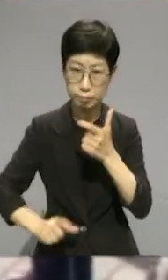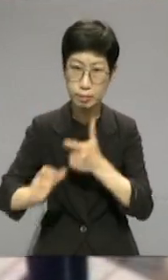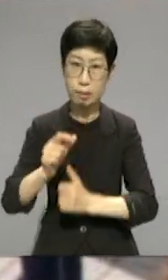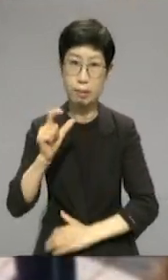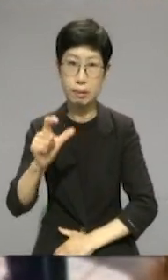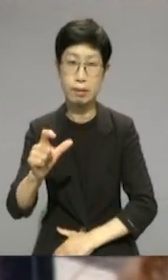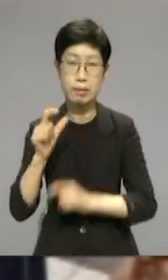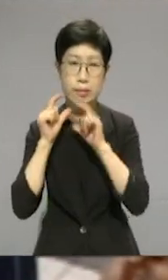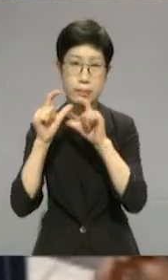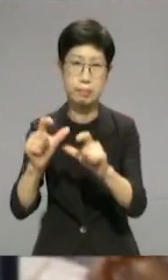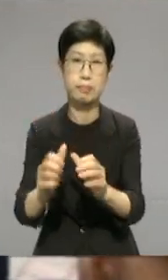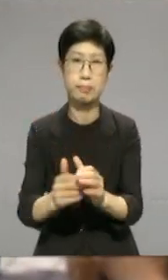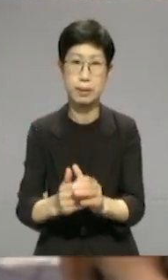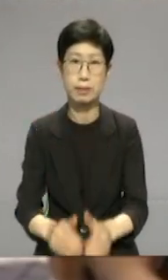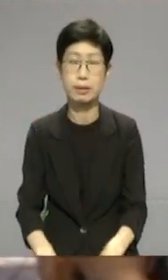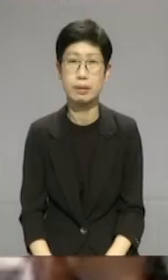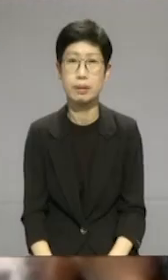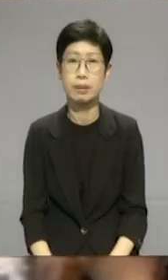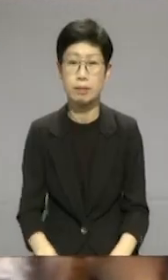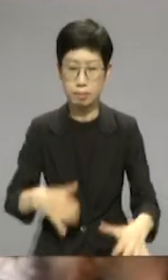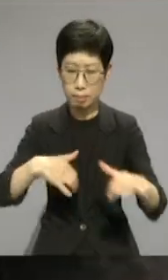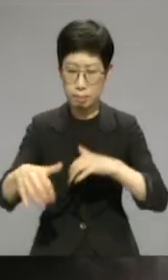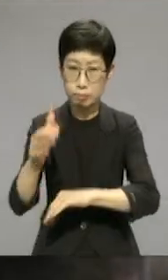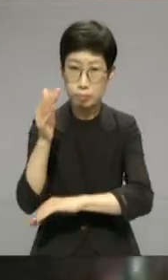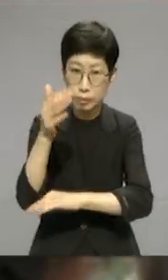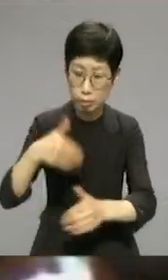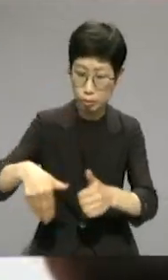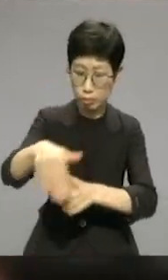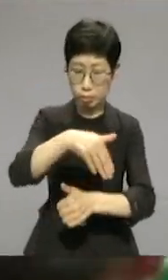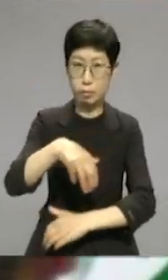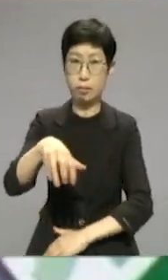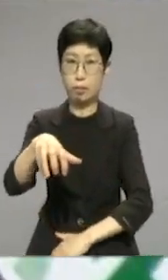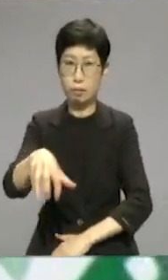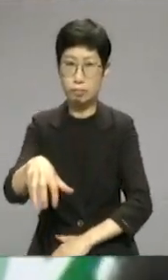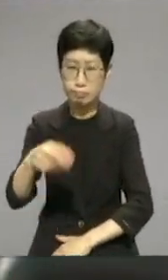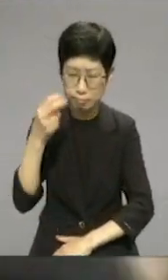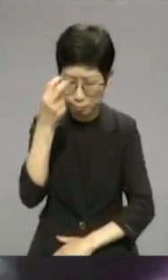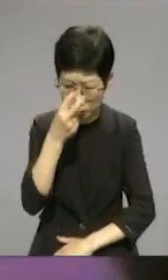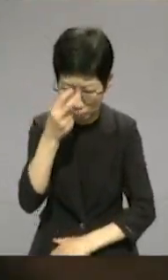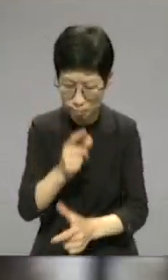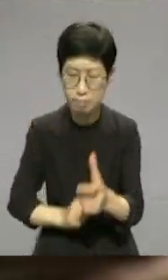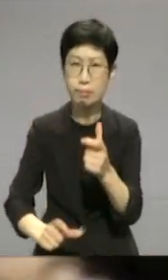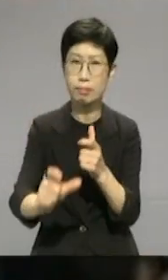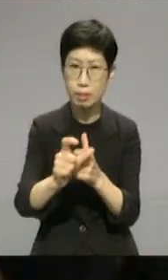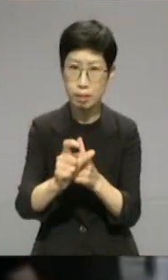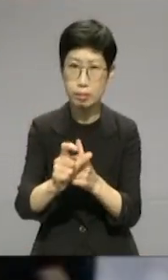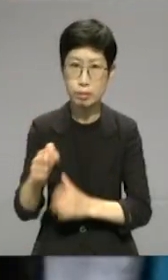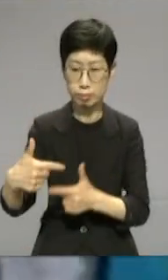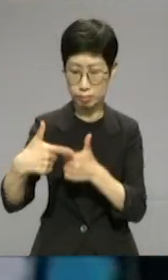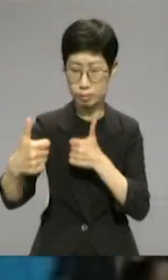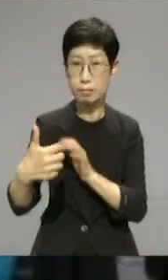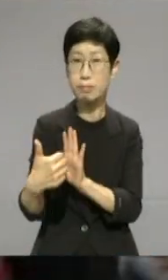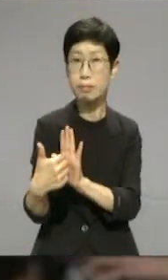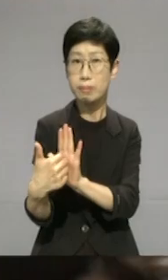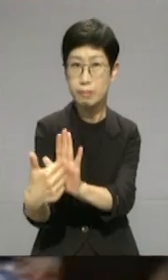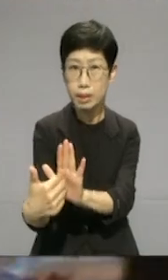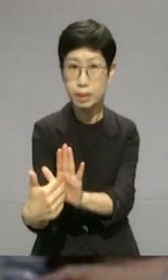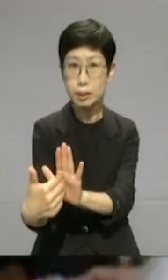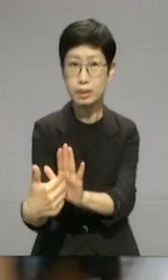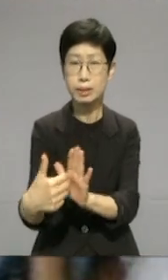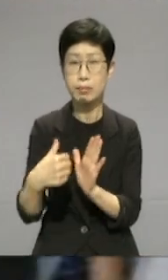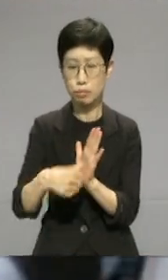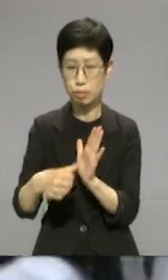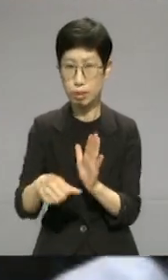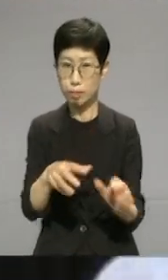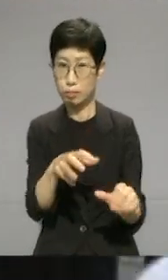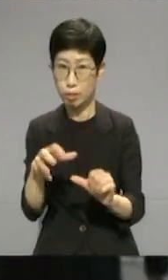지시했습니다 일본 경찰청은 거리 연설 주변 장소에 대해 경계를 강화하고 방탄 장비 활용을 철저히 할 것을